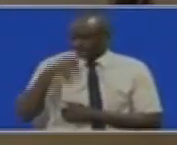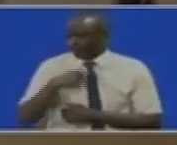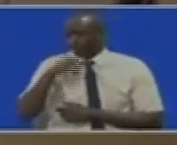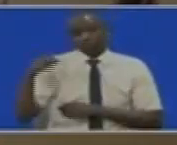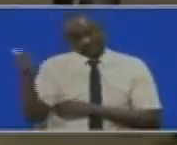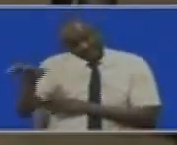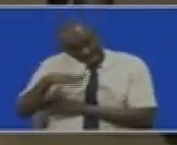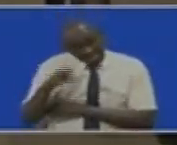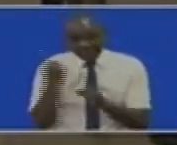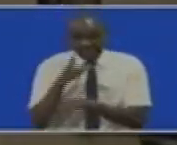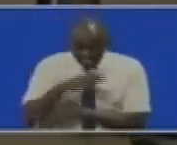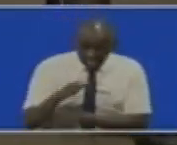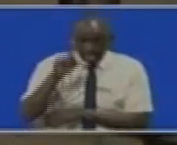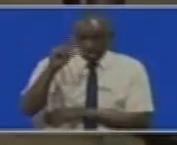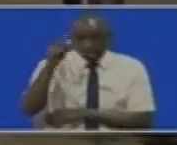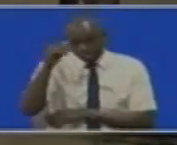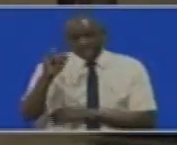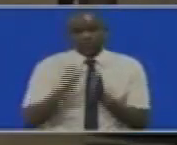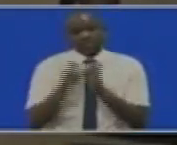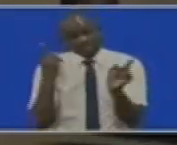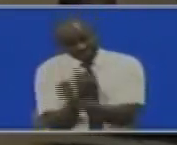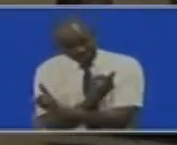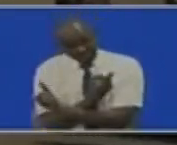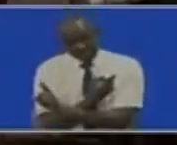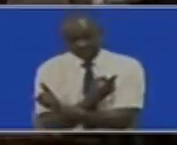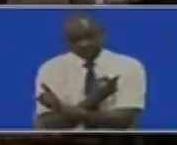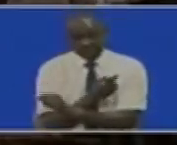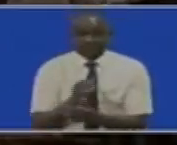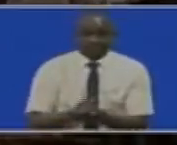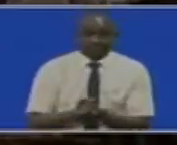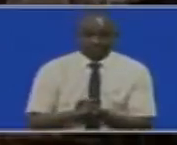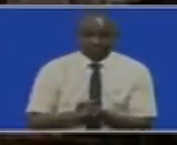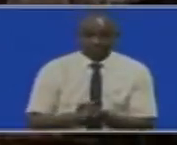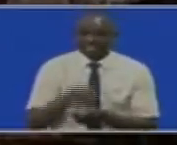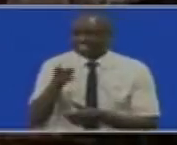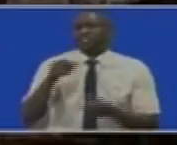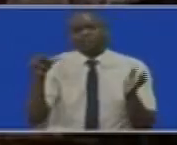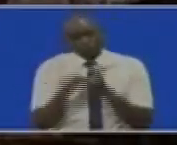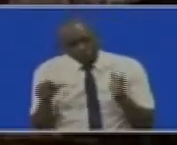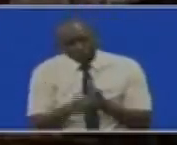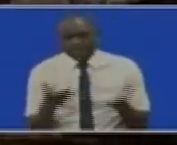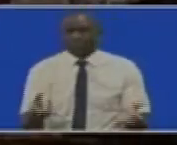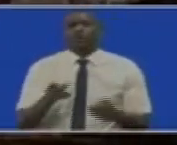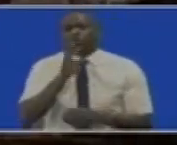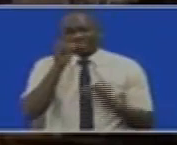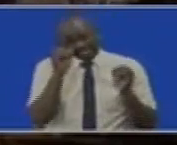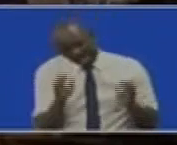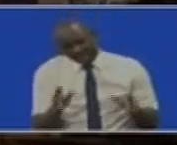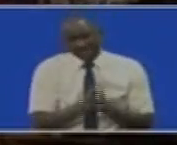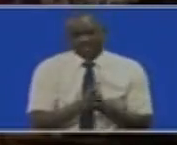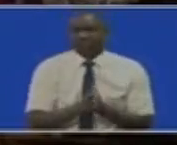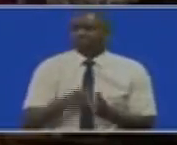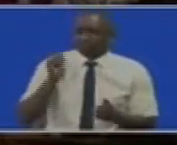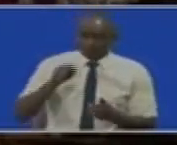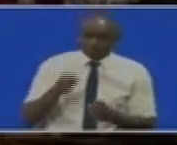kama Nakukulas, Lokwi na Lokori, Turkana Mashariki. Kazi imekuwa shida hata kwa maji, lakini talo atupea